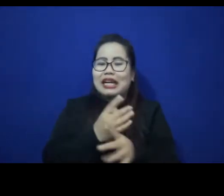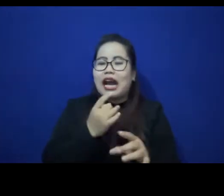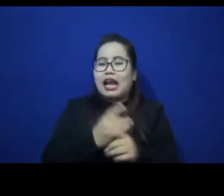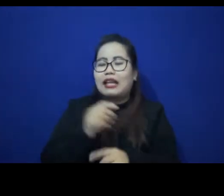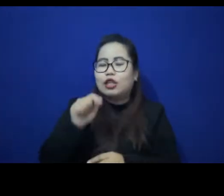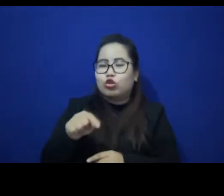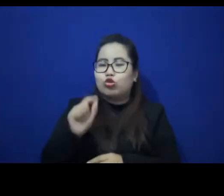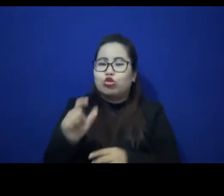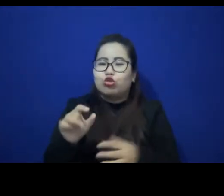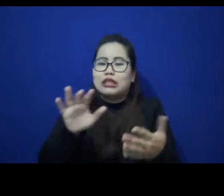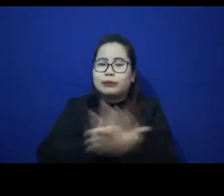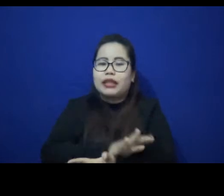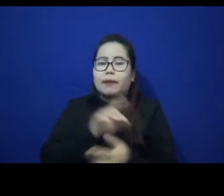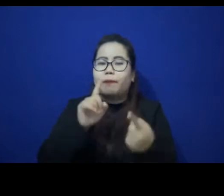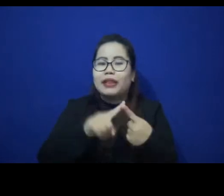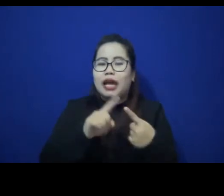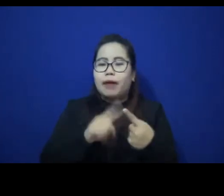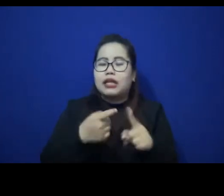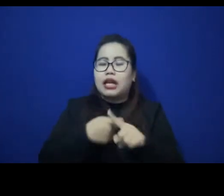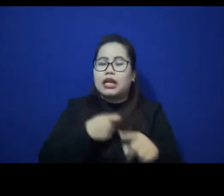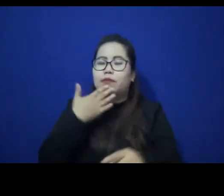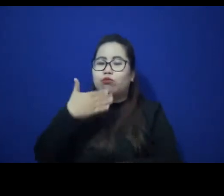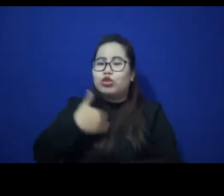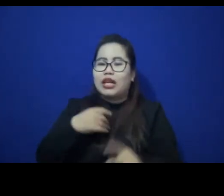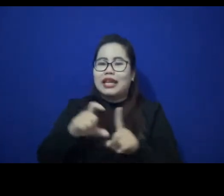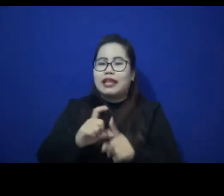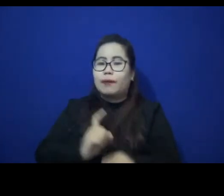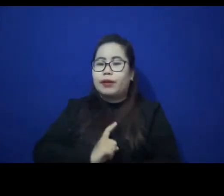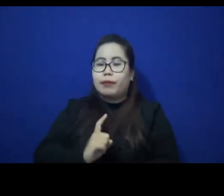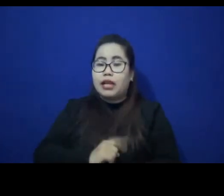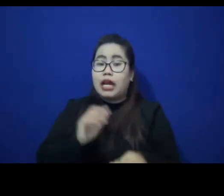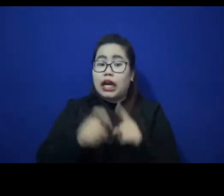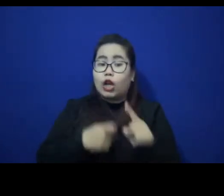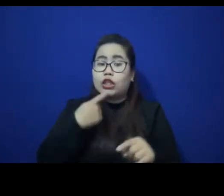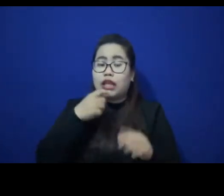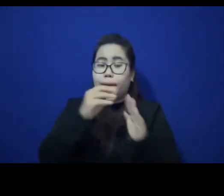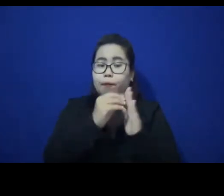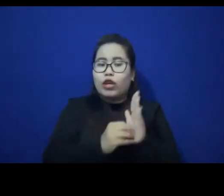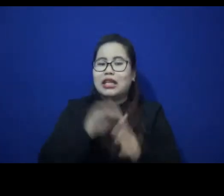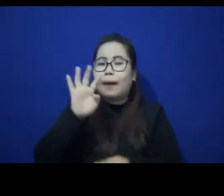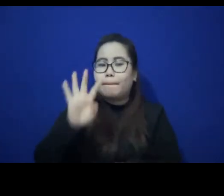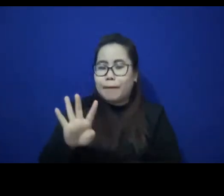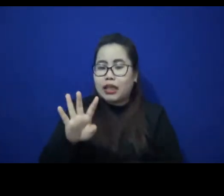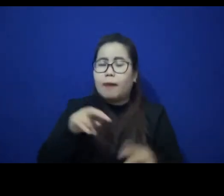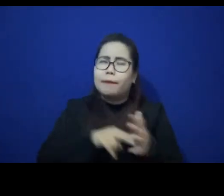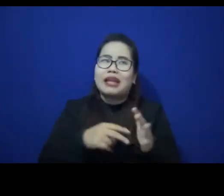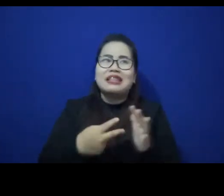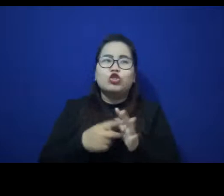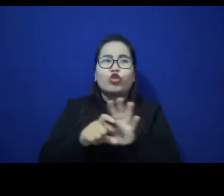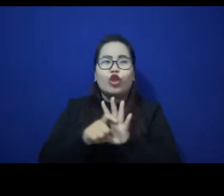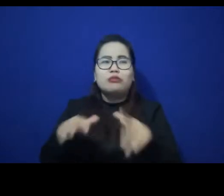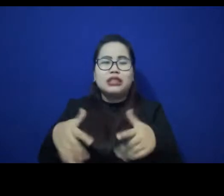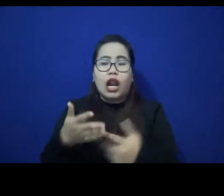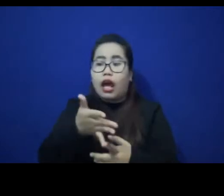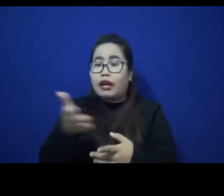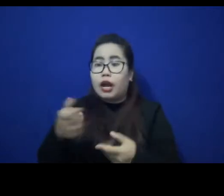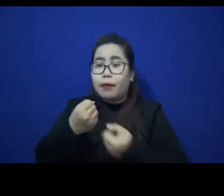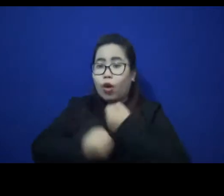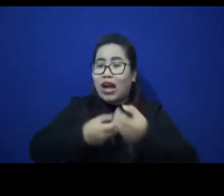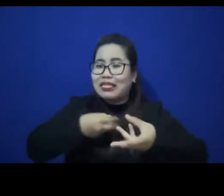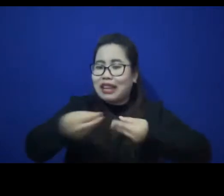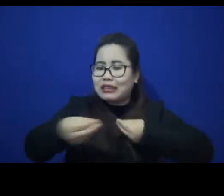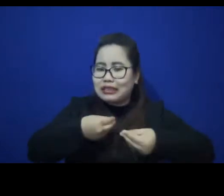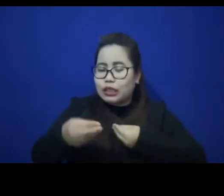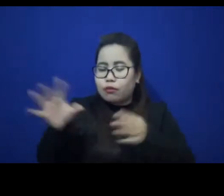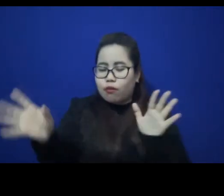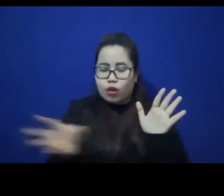pada kesempatan pertama pada pemilik data pribadi terkait dengan poin keempat ini berarti kalau misalnya nih anda melakukan transaksi dengan